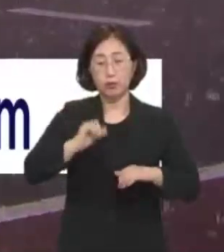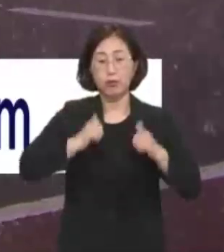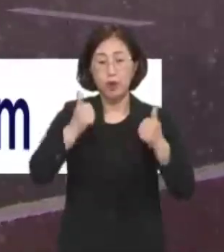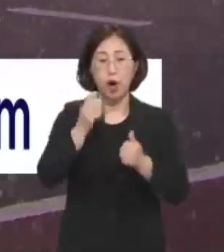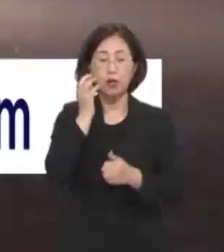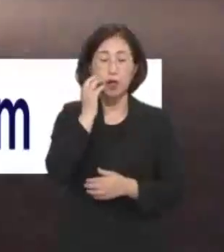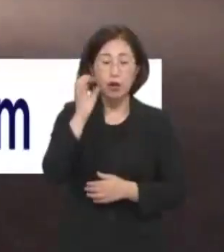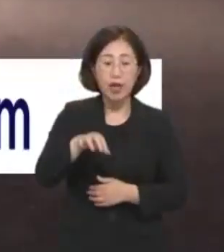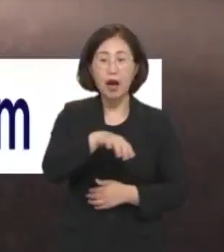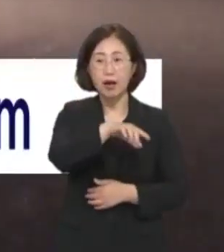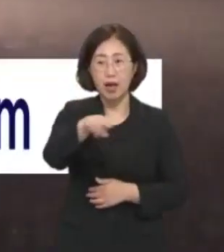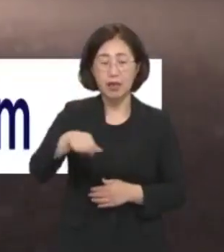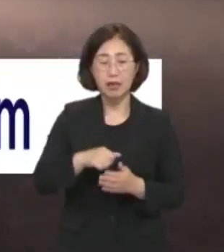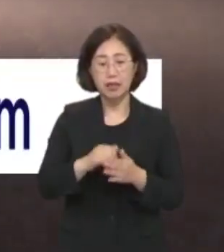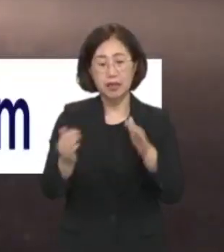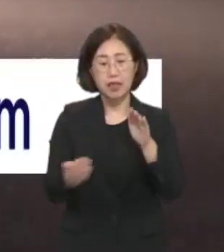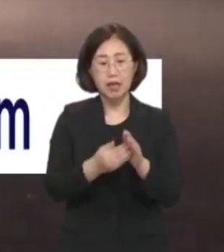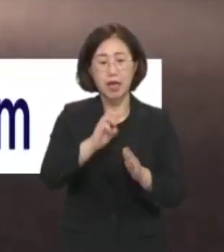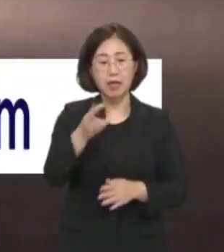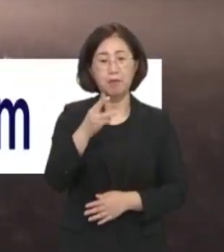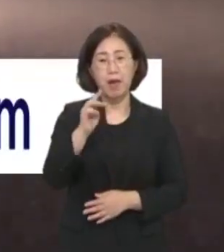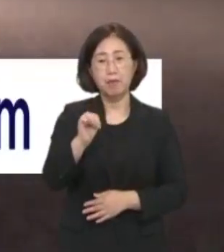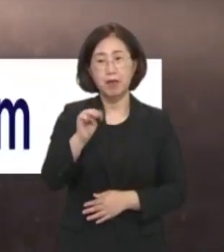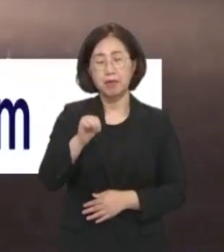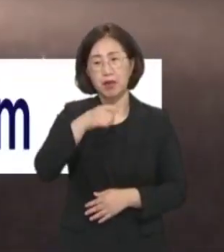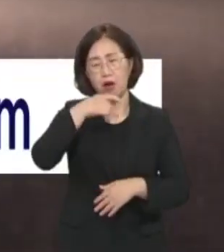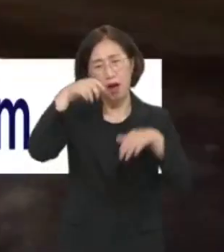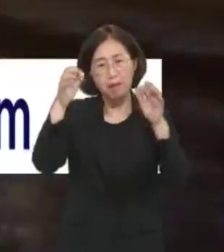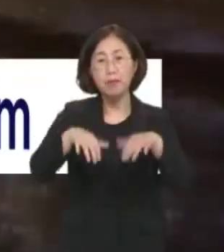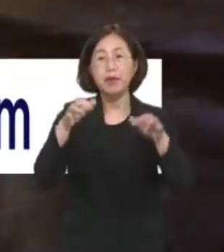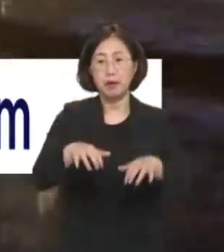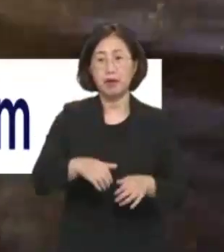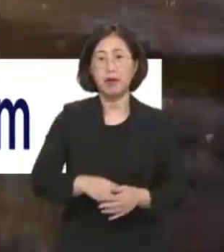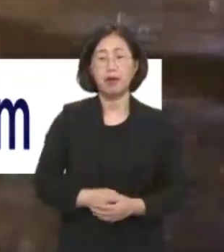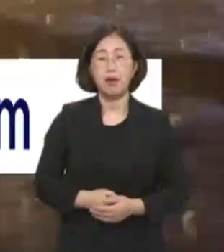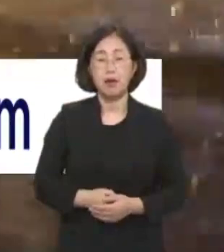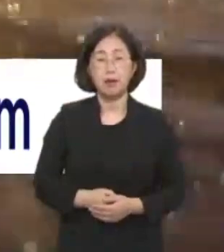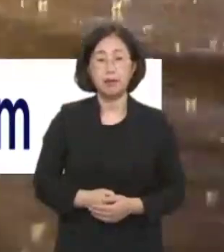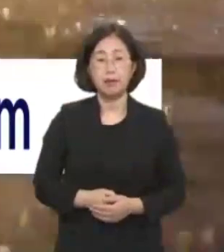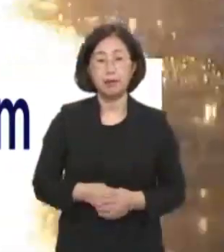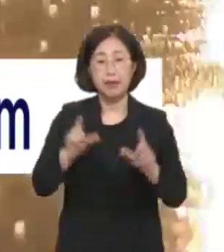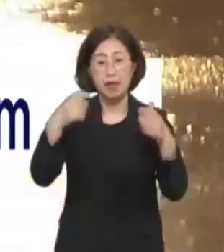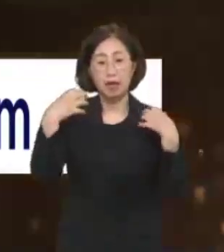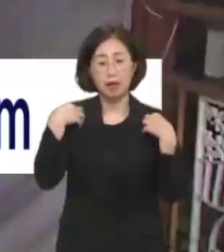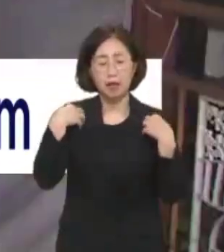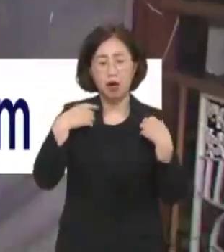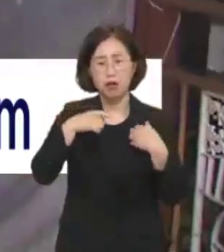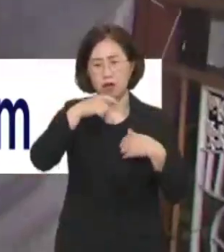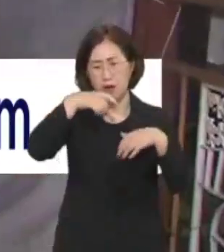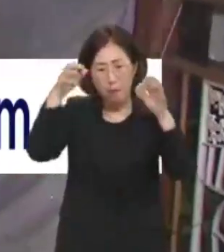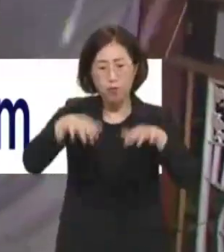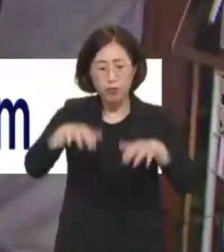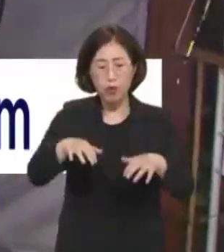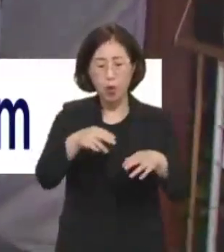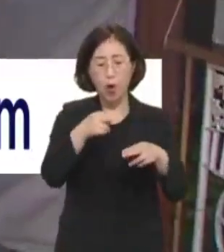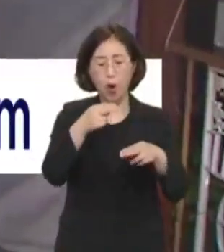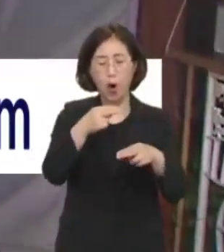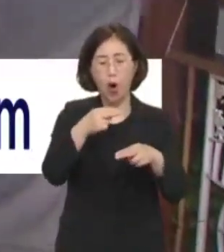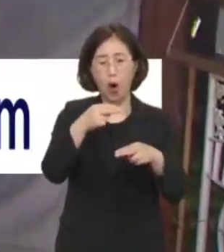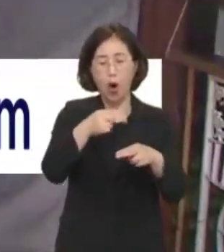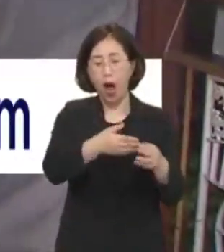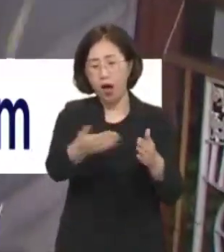청양 등 내륙 지역에는 최대 300mm 이상 내리는 곳도 있겠습니다. 기상청은 폭우로 갑자기 하천 수위가 올라갈